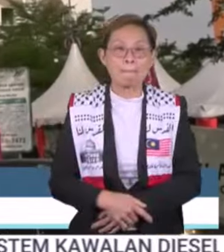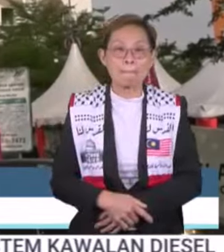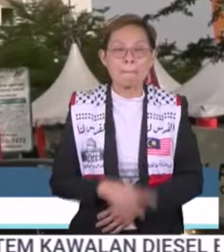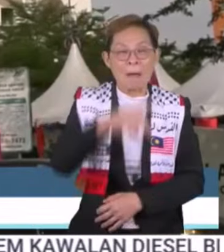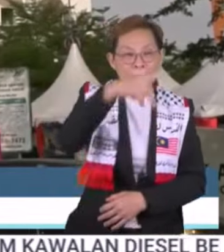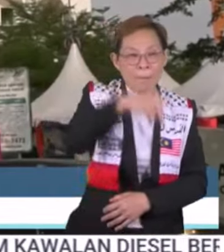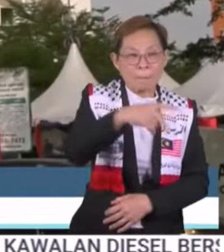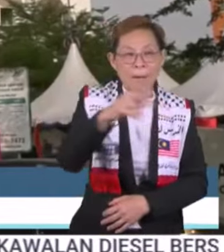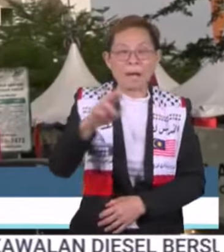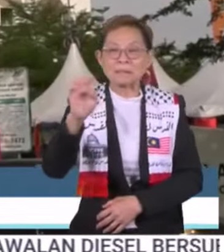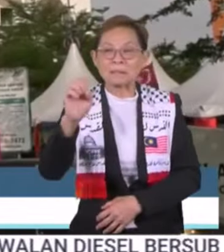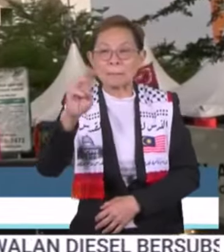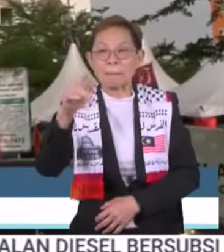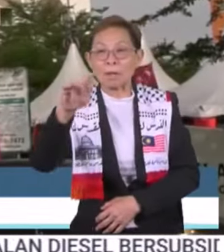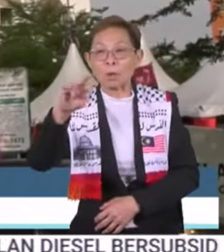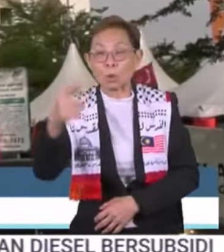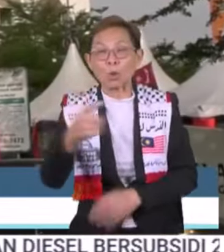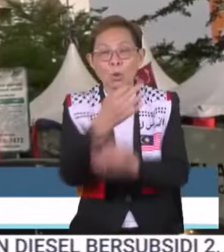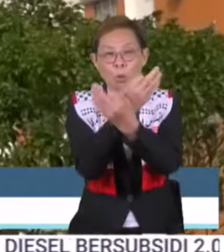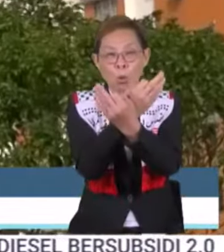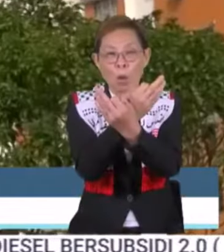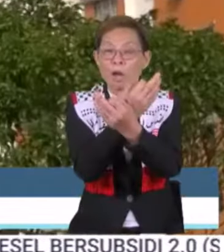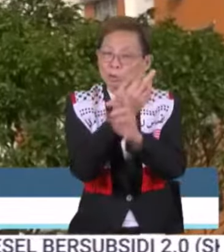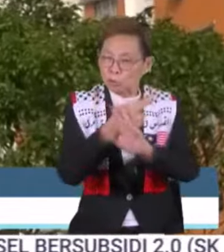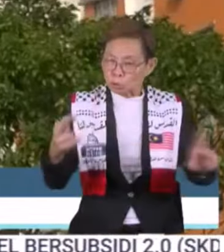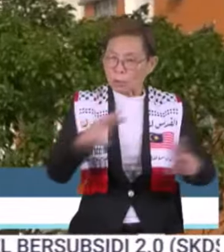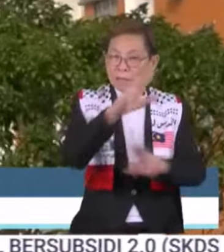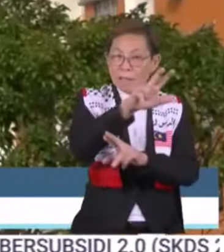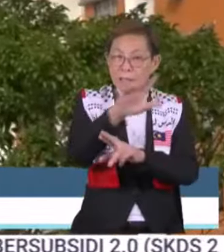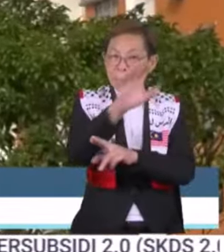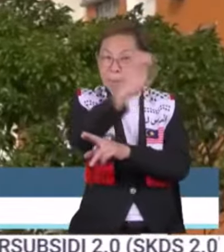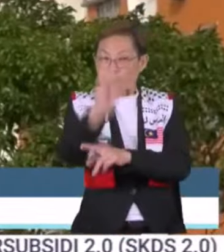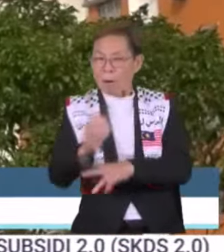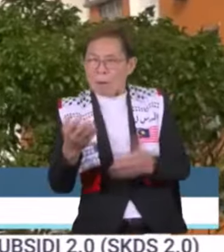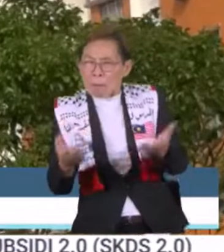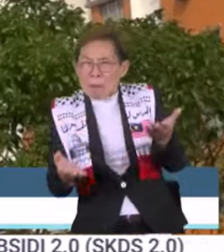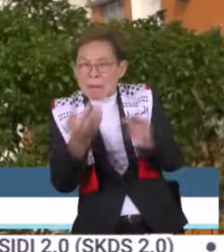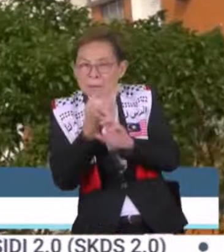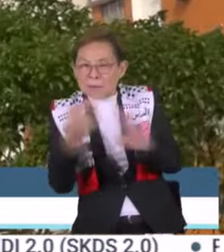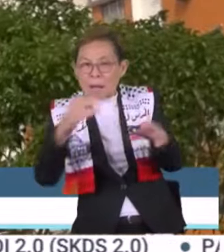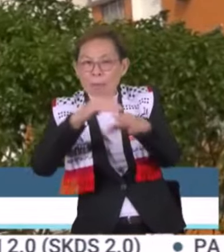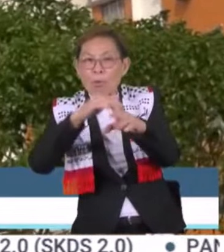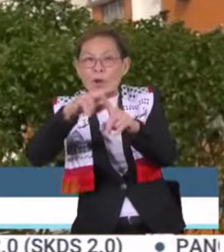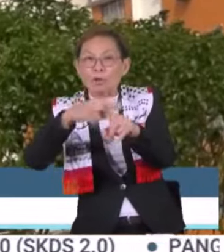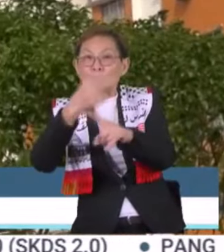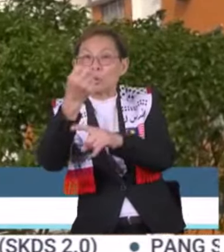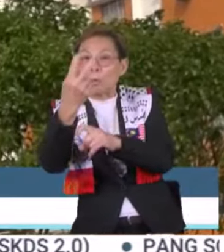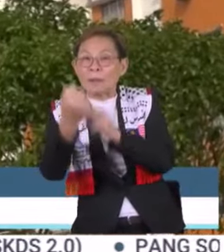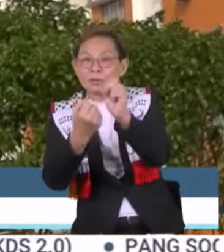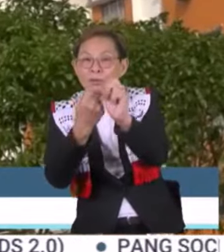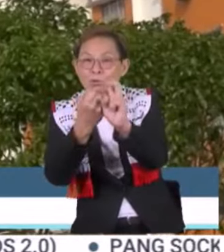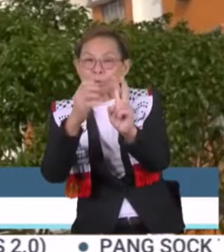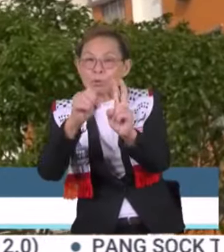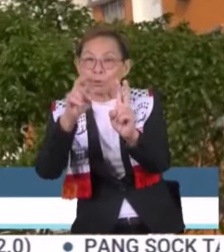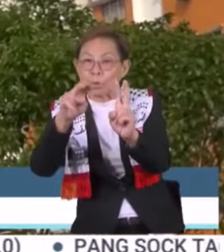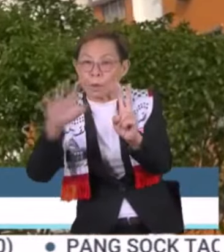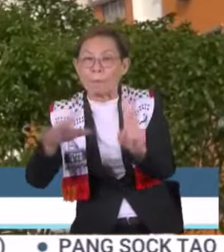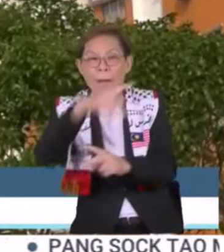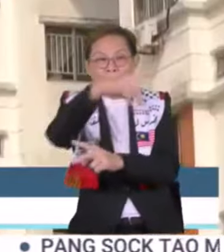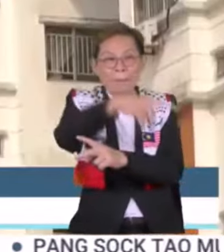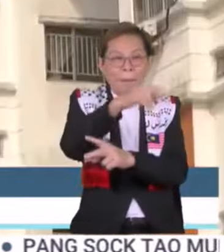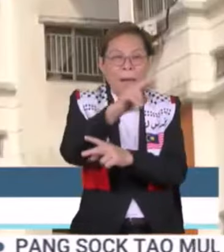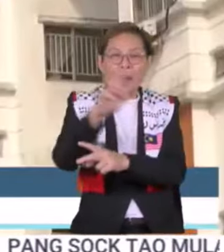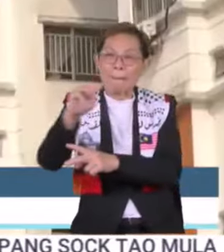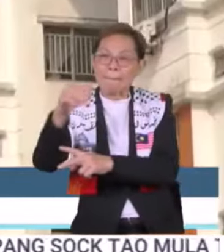Manakala PPR Sembrong Kluang kini siap 35% dijangka siap Disember 2025. Sementara